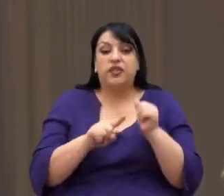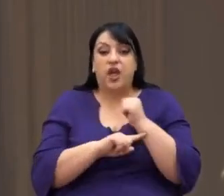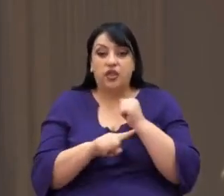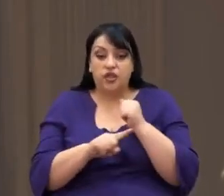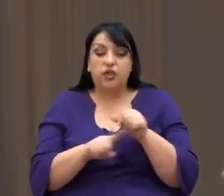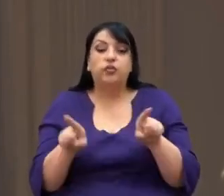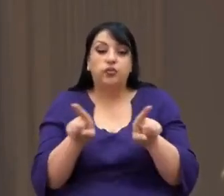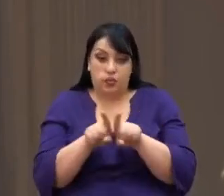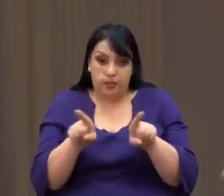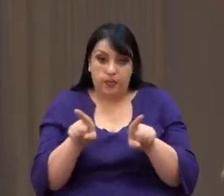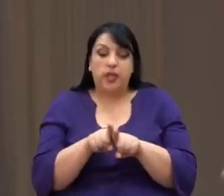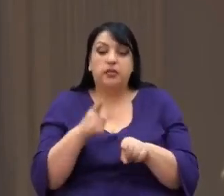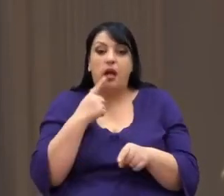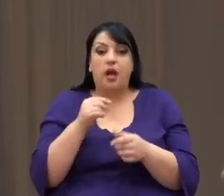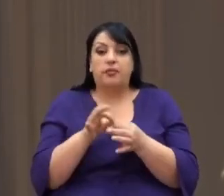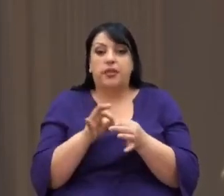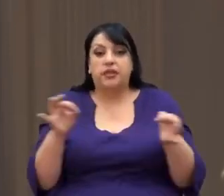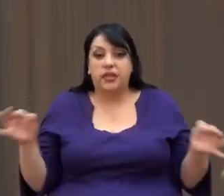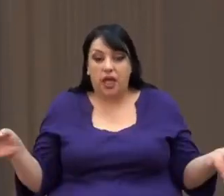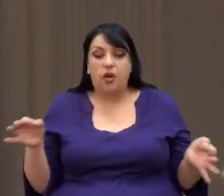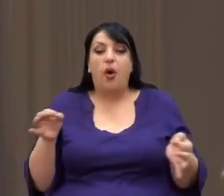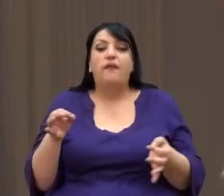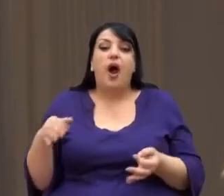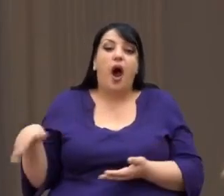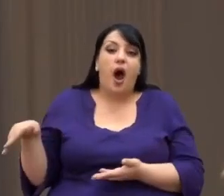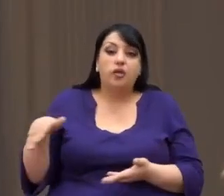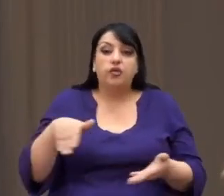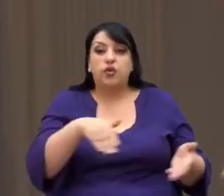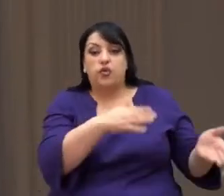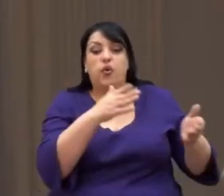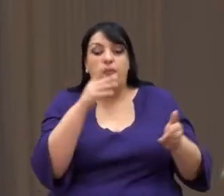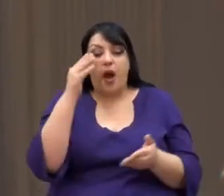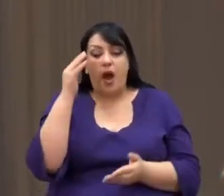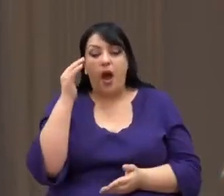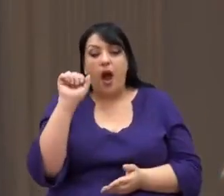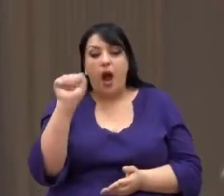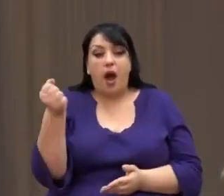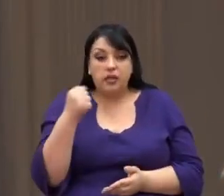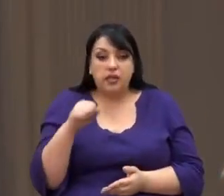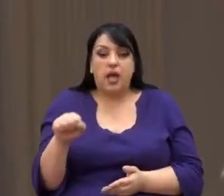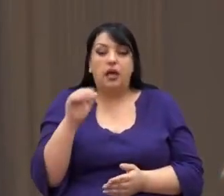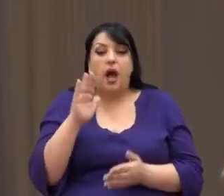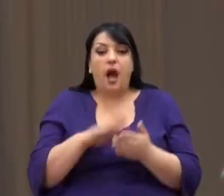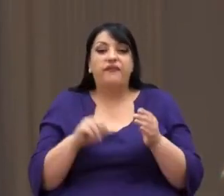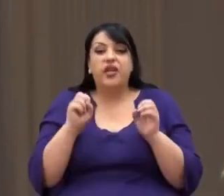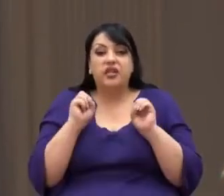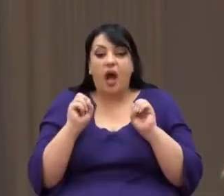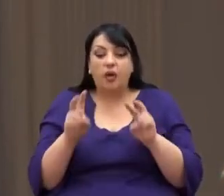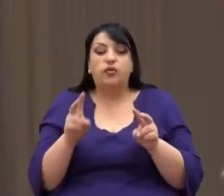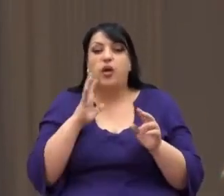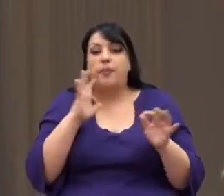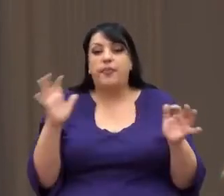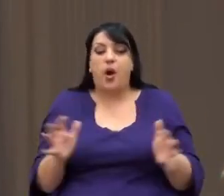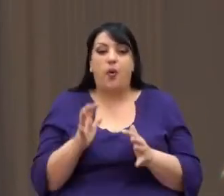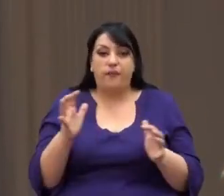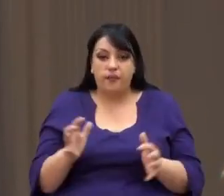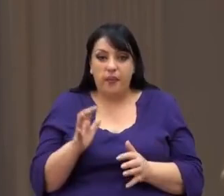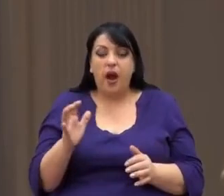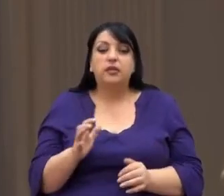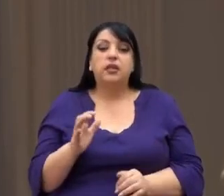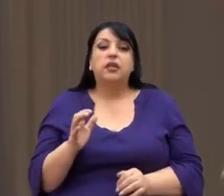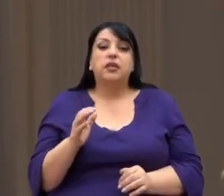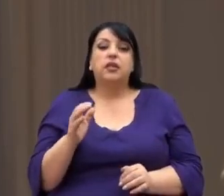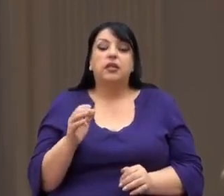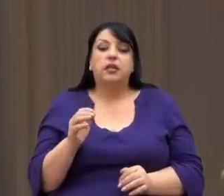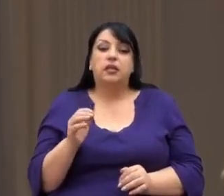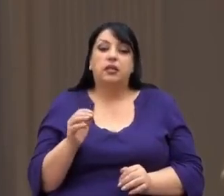նույնպես կարմիր թելով անցկացնում է Արցախի ժողովրդի անվտանգության ապահովման